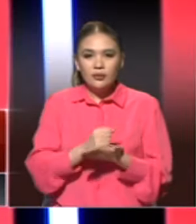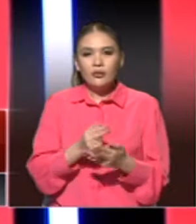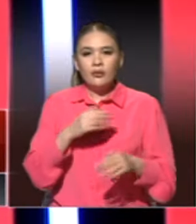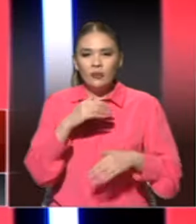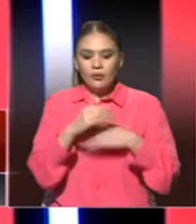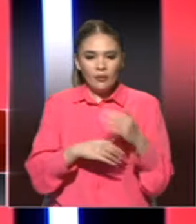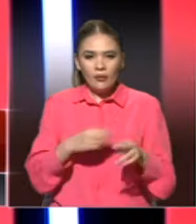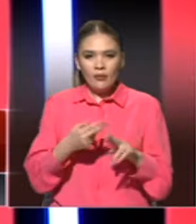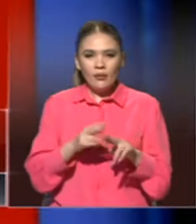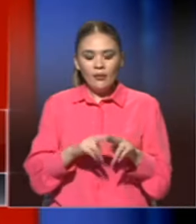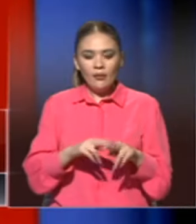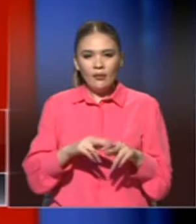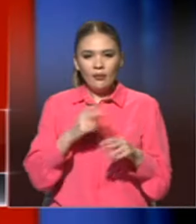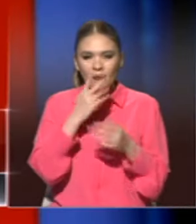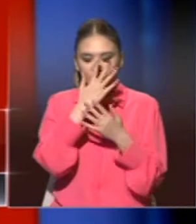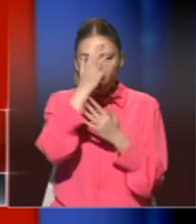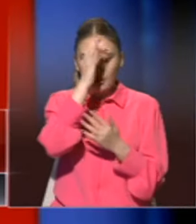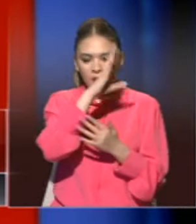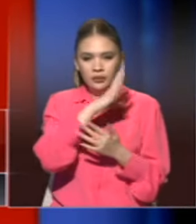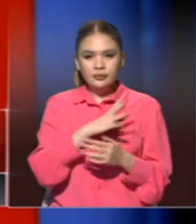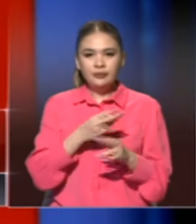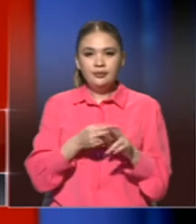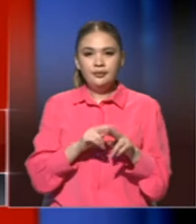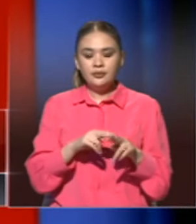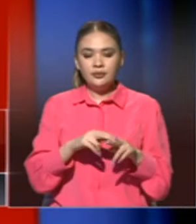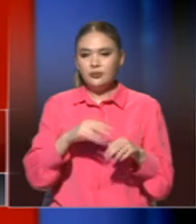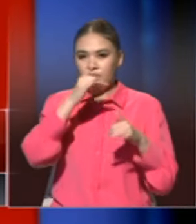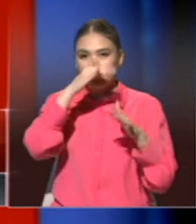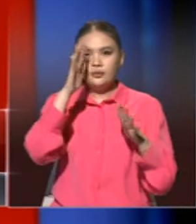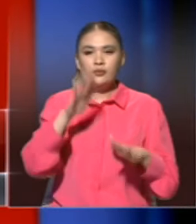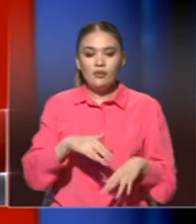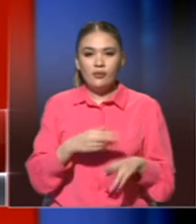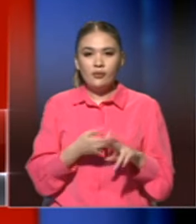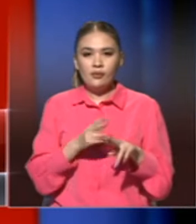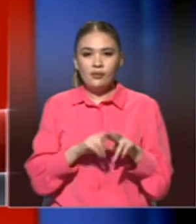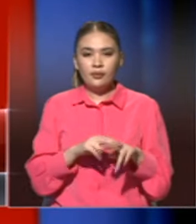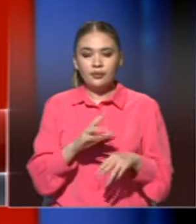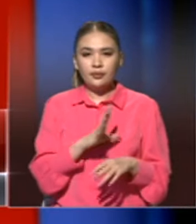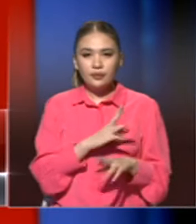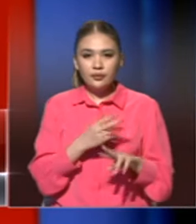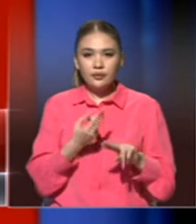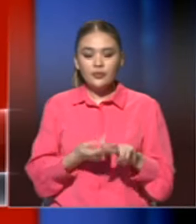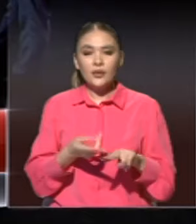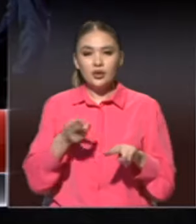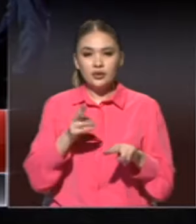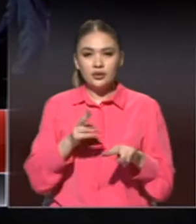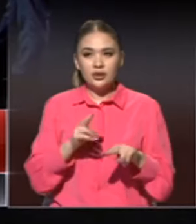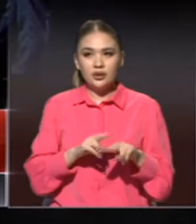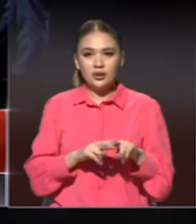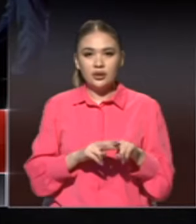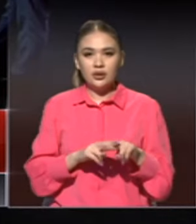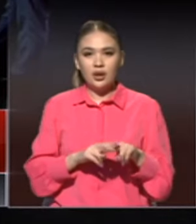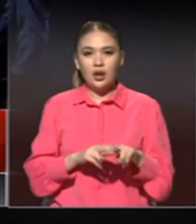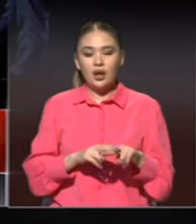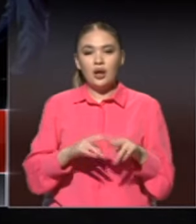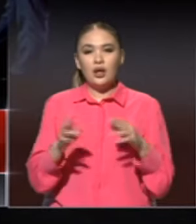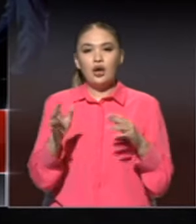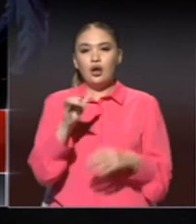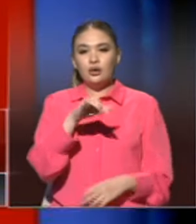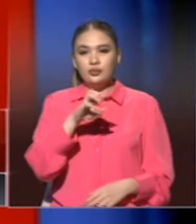жетілдіру менің ойымша енді ол бір мүмкін емес нәрсе сияқты. Сондықтан бұл енді ұлттық бірыңғай тестілеу